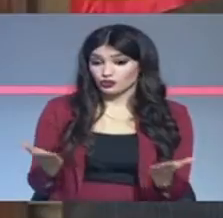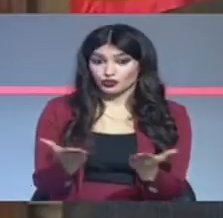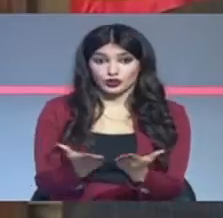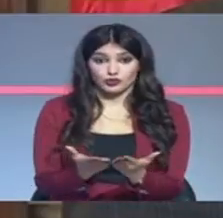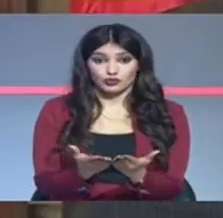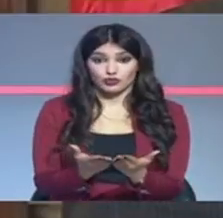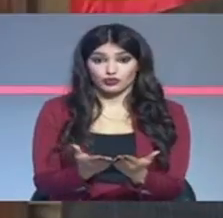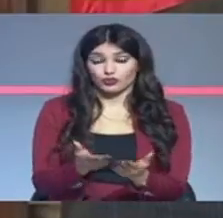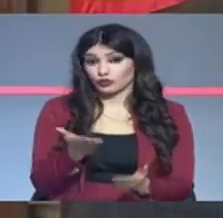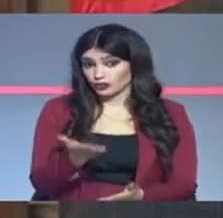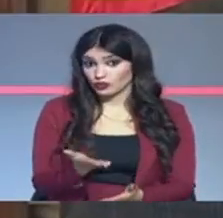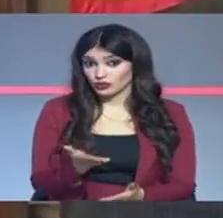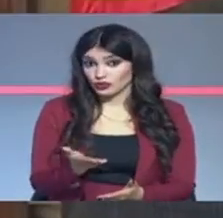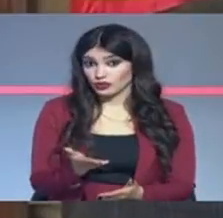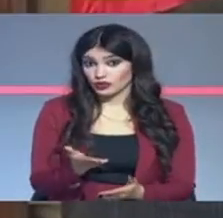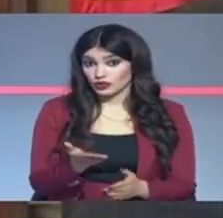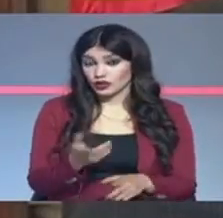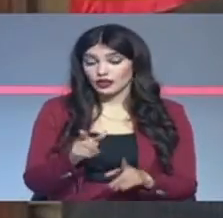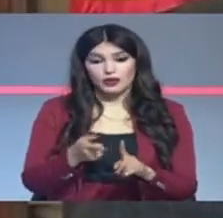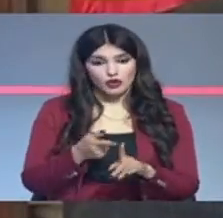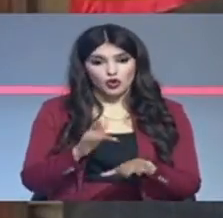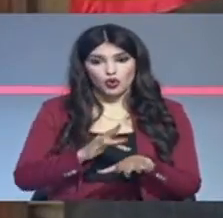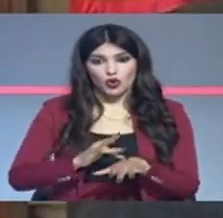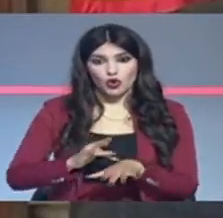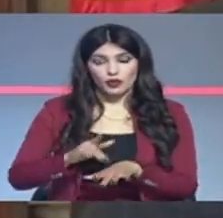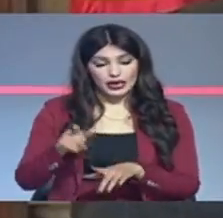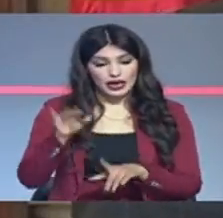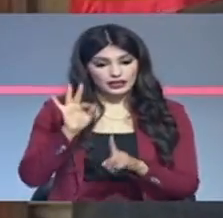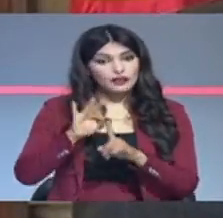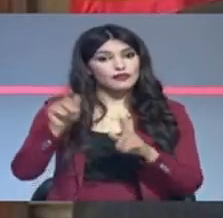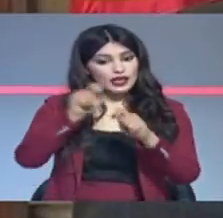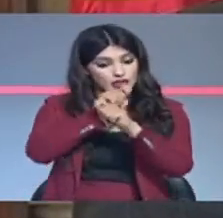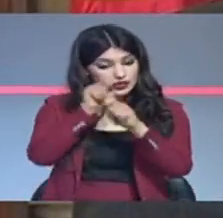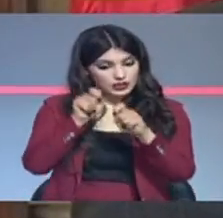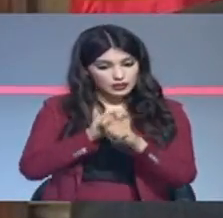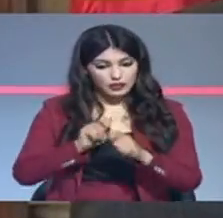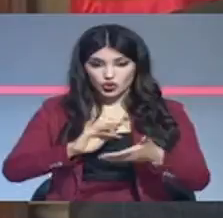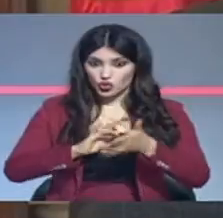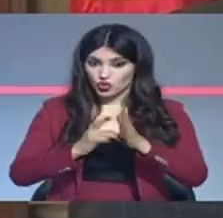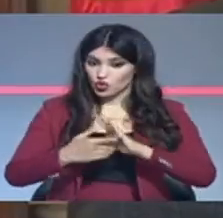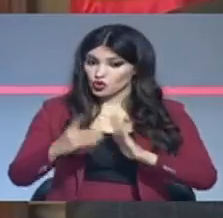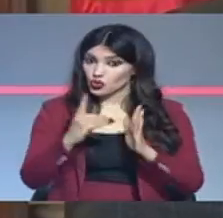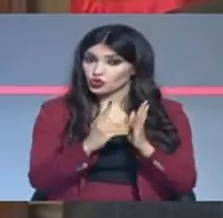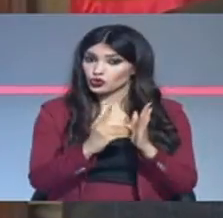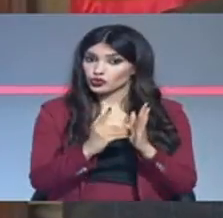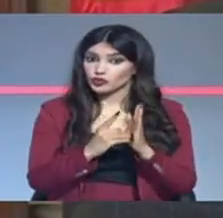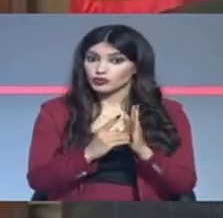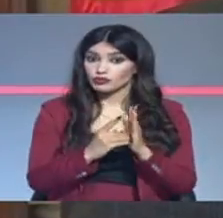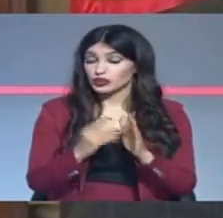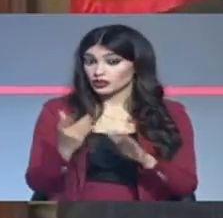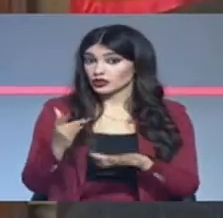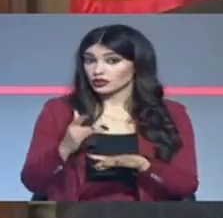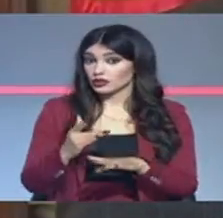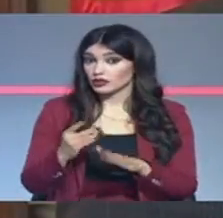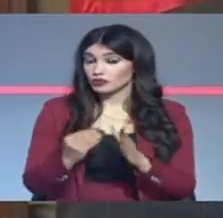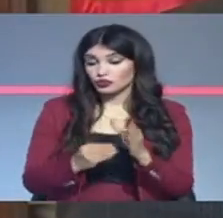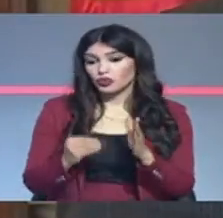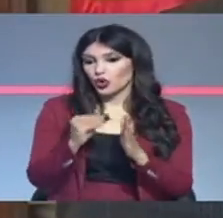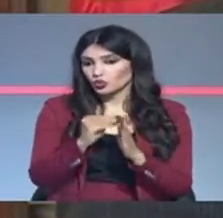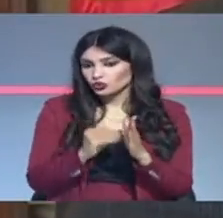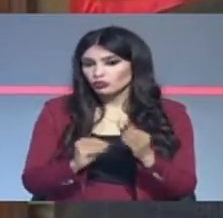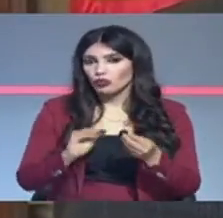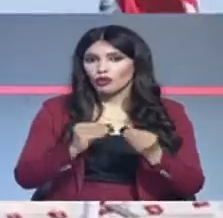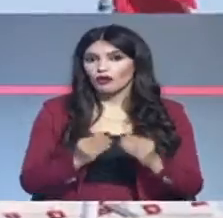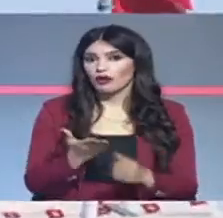طبيعي بالشكوك ضمن مقتضيات ضمن الاحترام الكامل لمقتضيات الدستور حتى لا ننكر السوابق في هذا ال ال